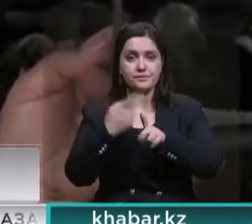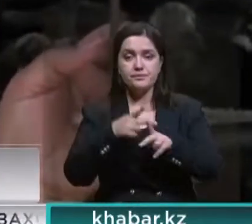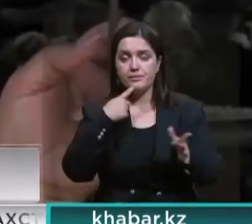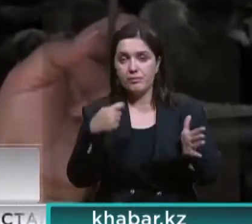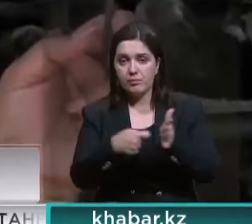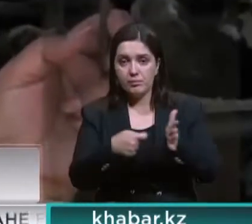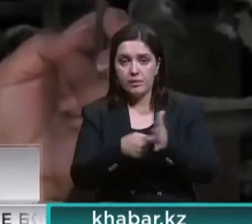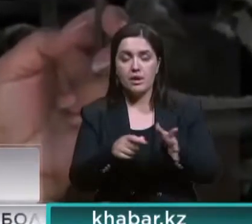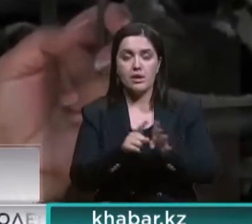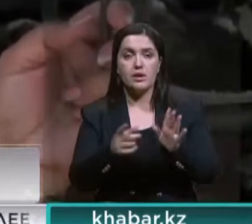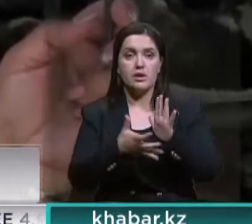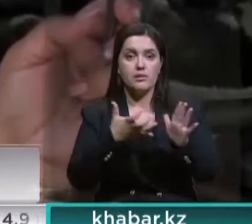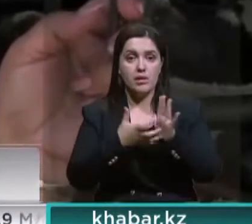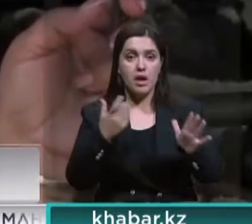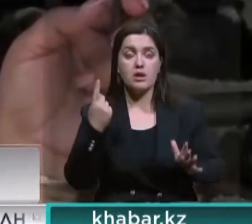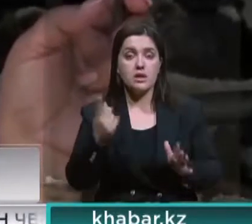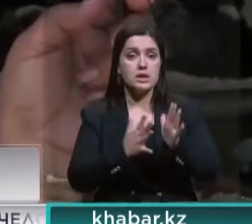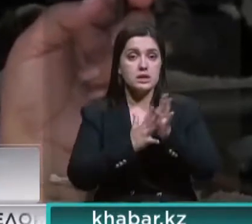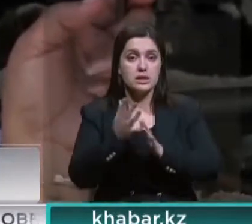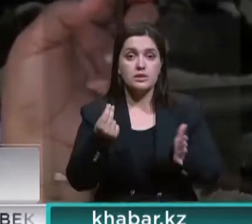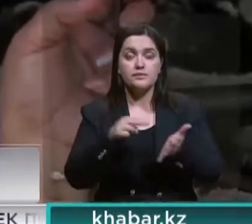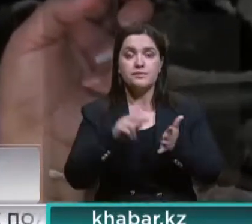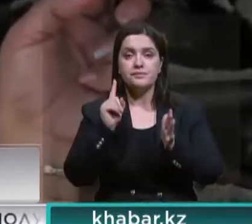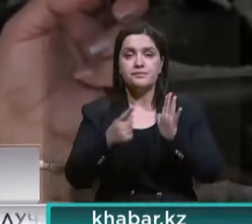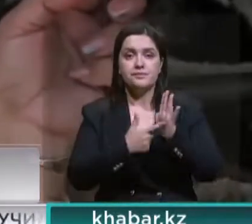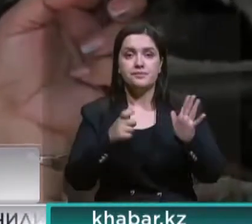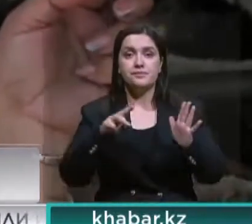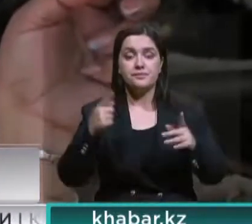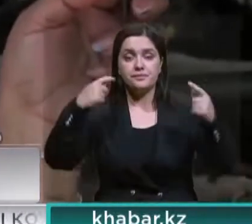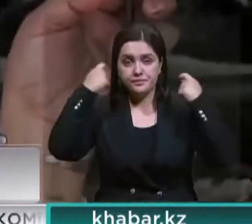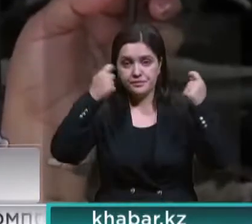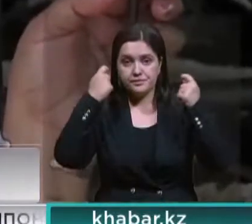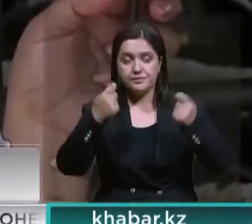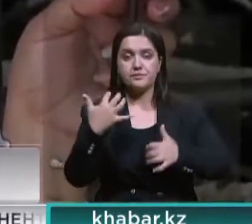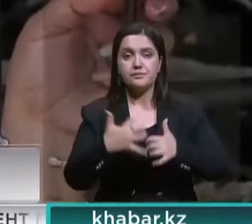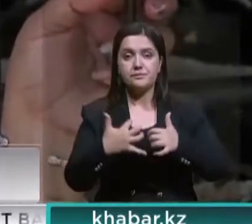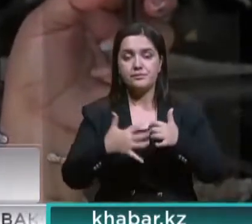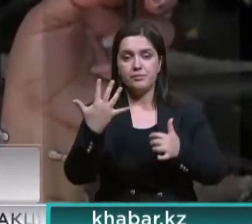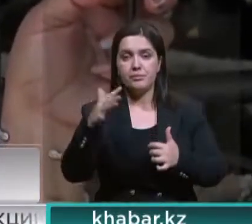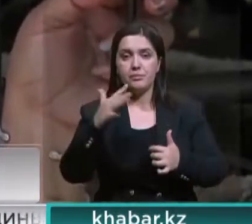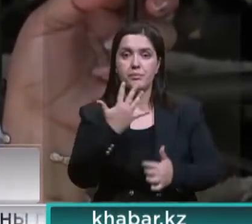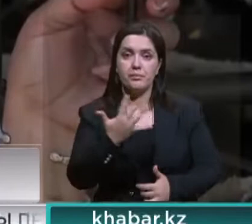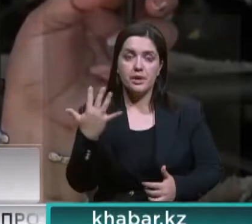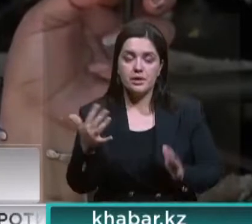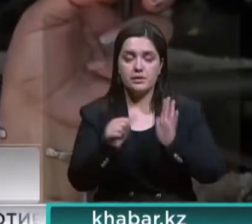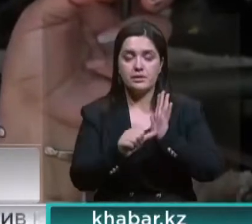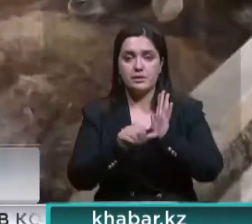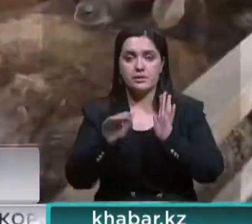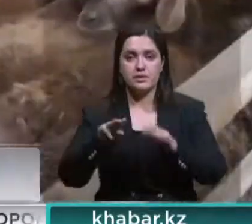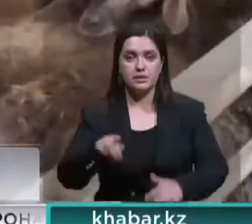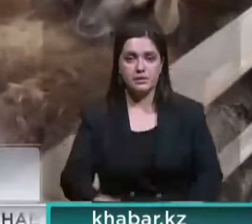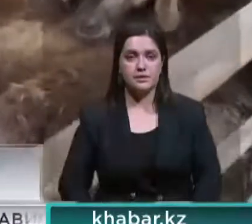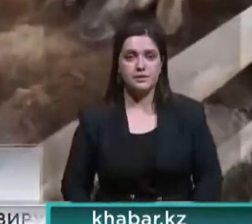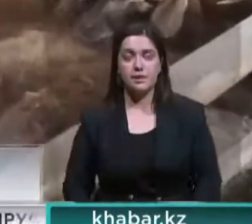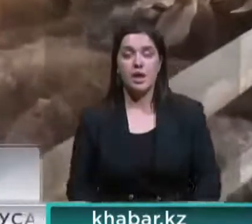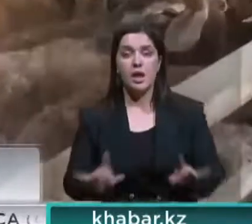чем-то необходимо. Тюк сена обходится в 1700 тенге. Сейчас один баран в среднем стоит в районе 55-60 тысяч тенге. По